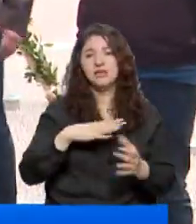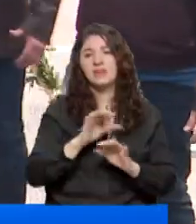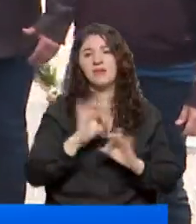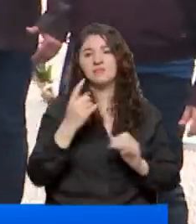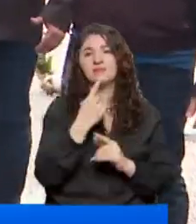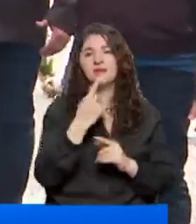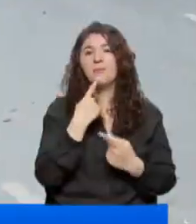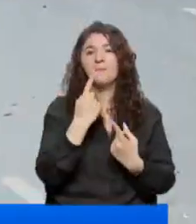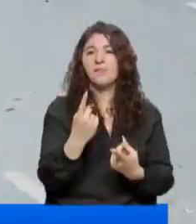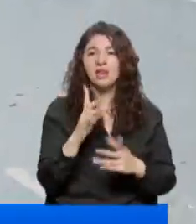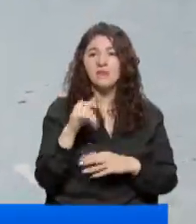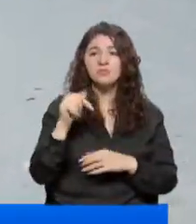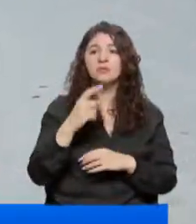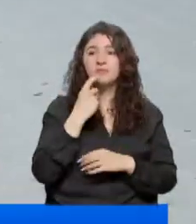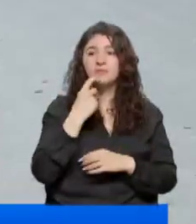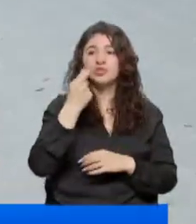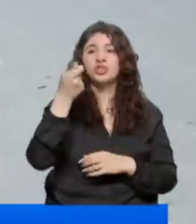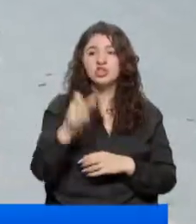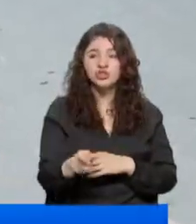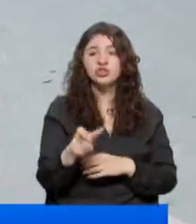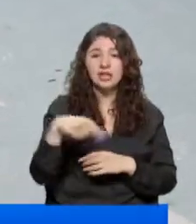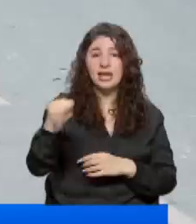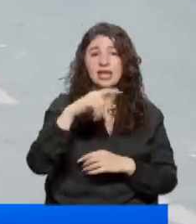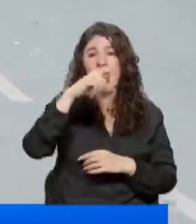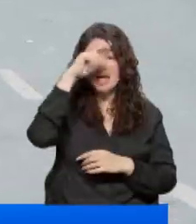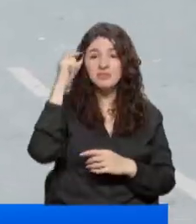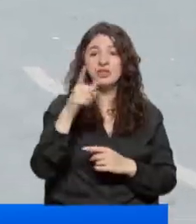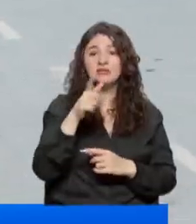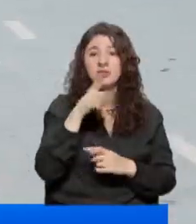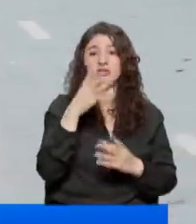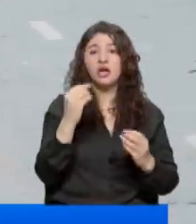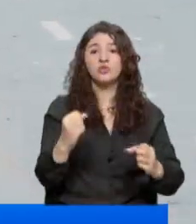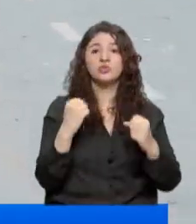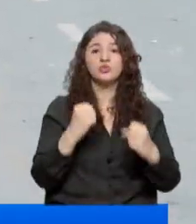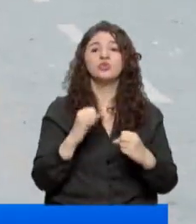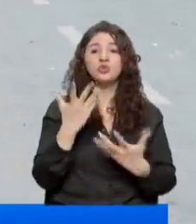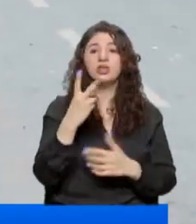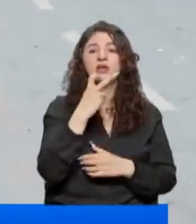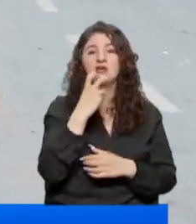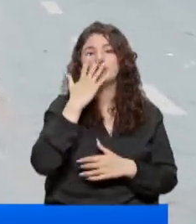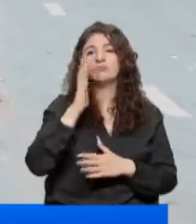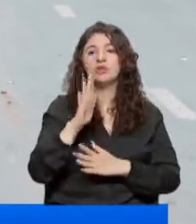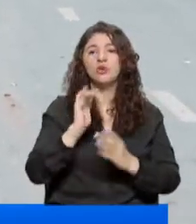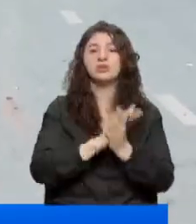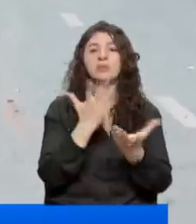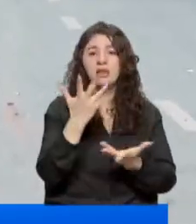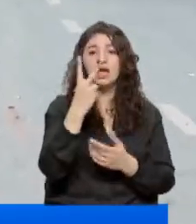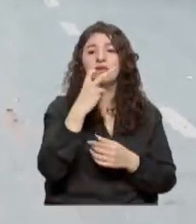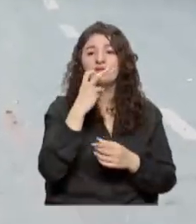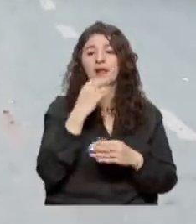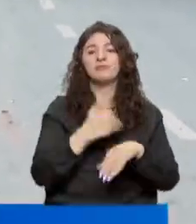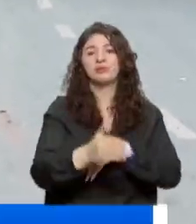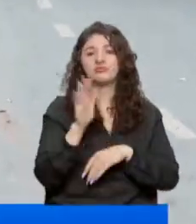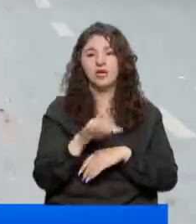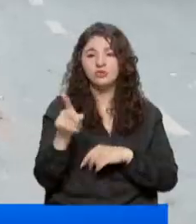net bir dille iletildi işçilerin emekçilerin sesi daha güçlü iki yıl beklediler kutlamalar içi